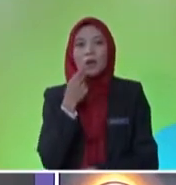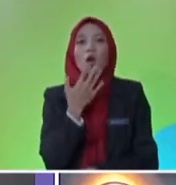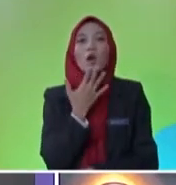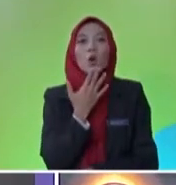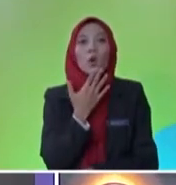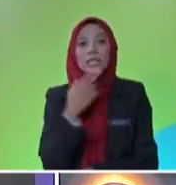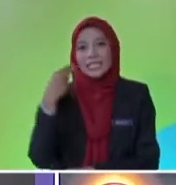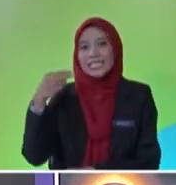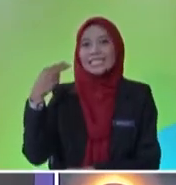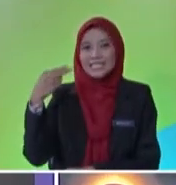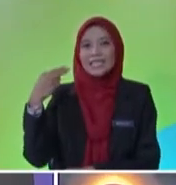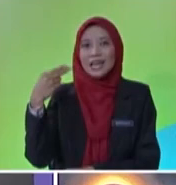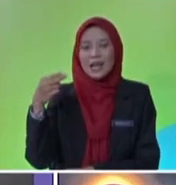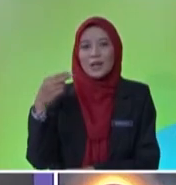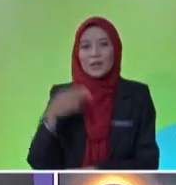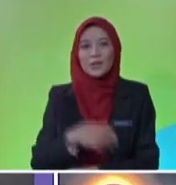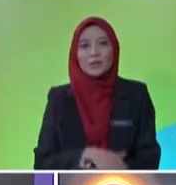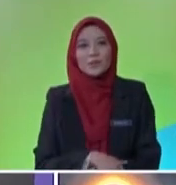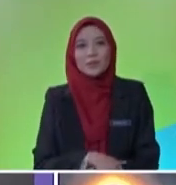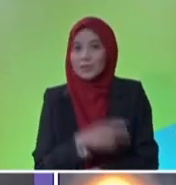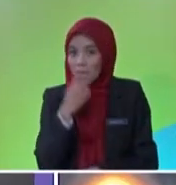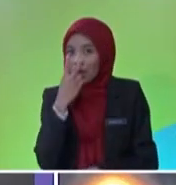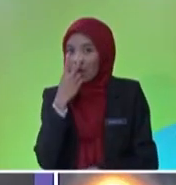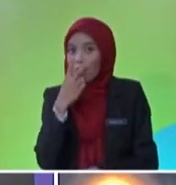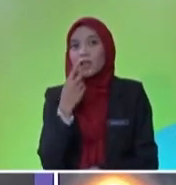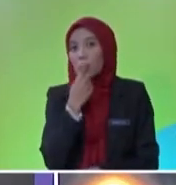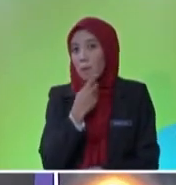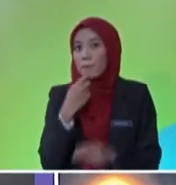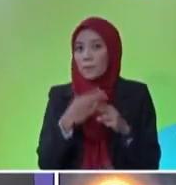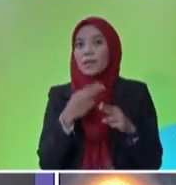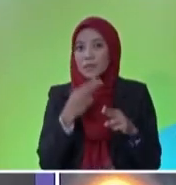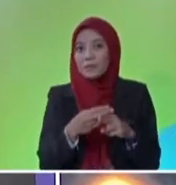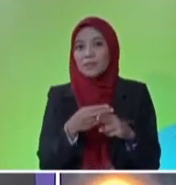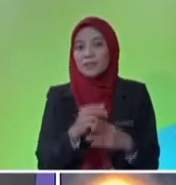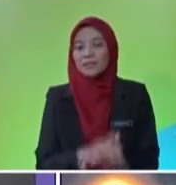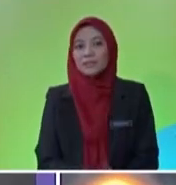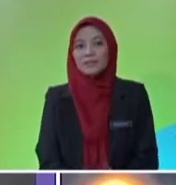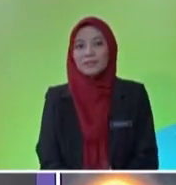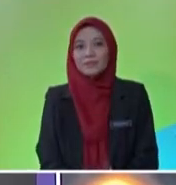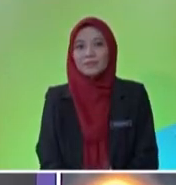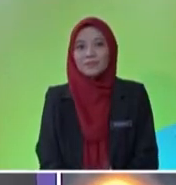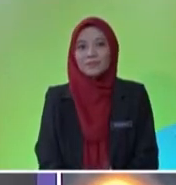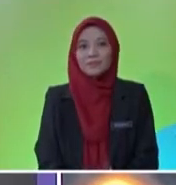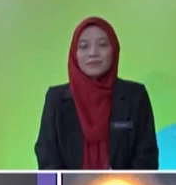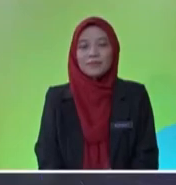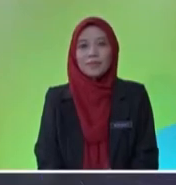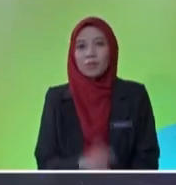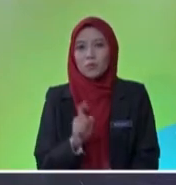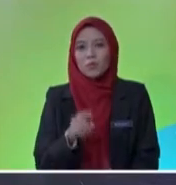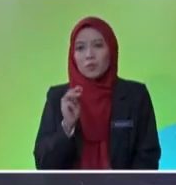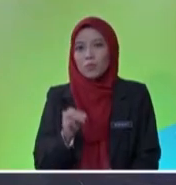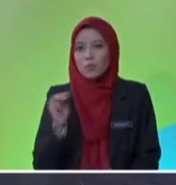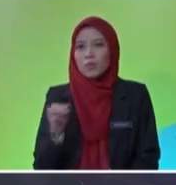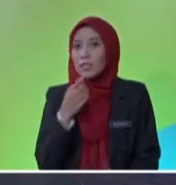hijau warna hijau kita tinggal siapkan kene nah ini masih murni